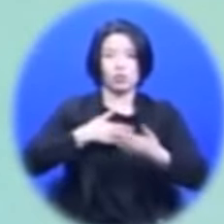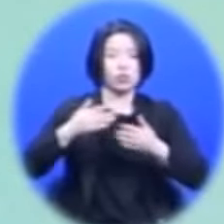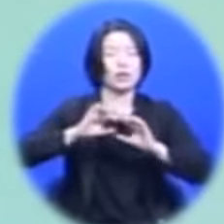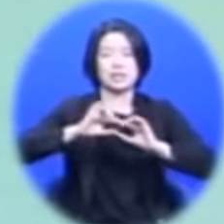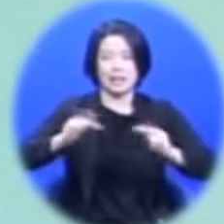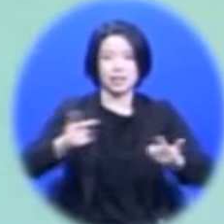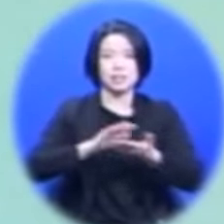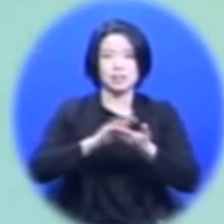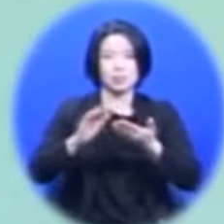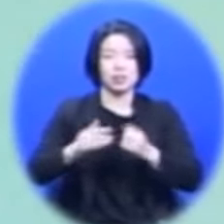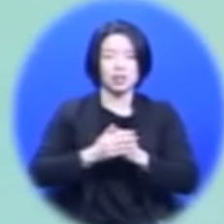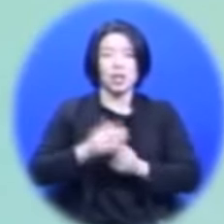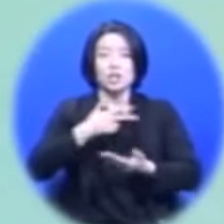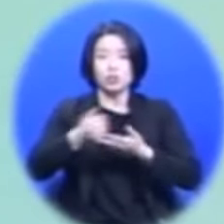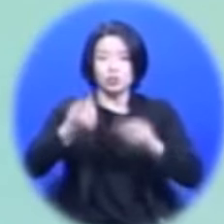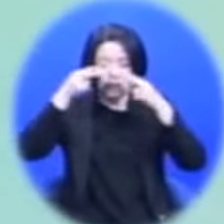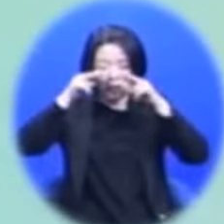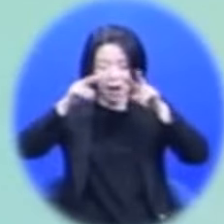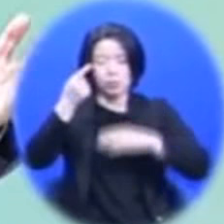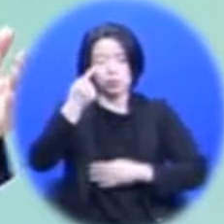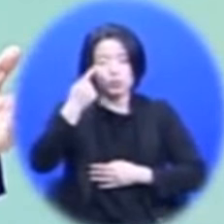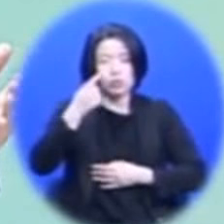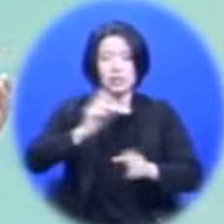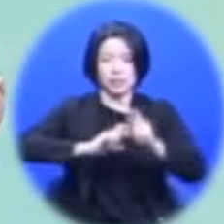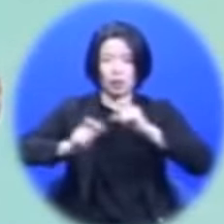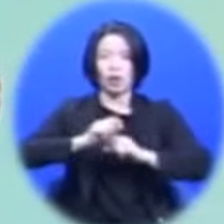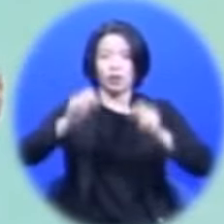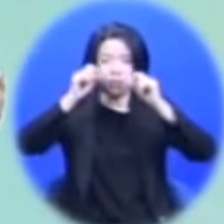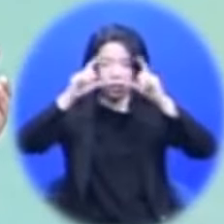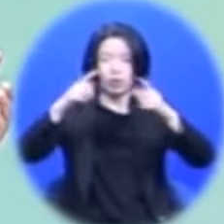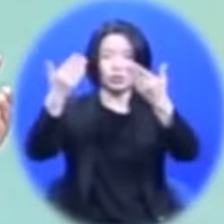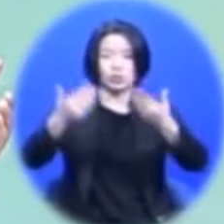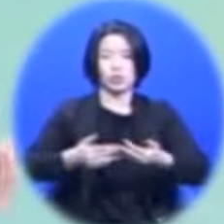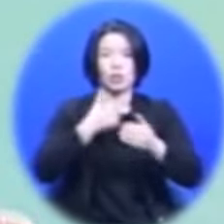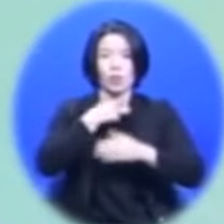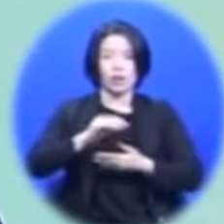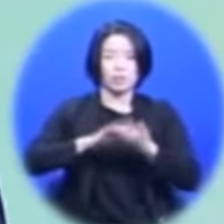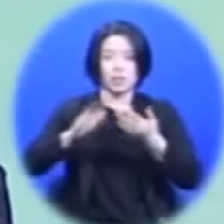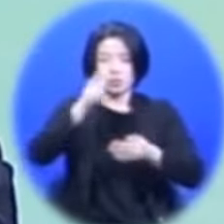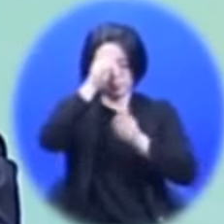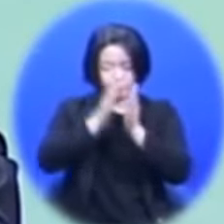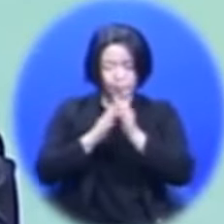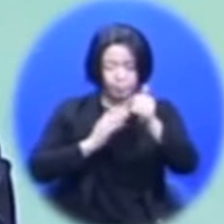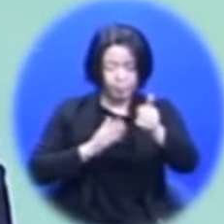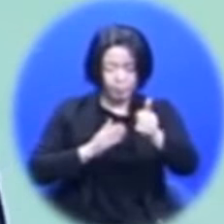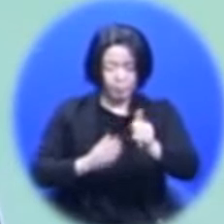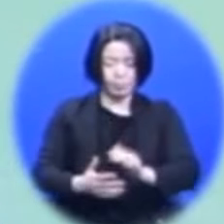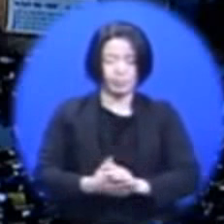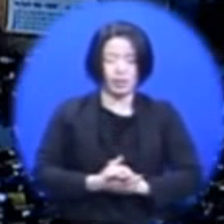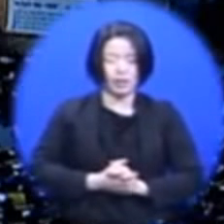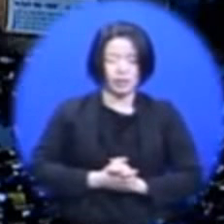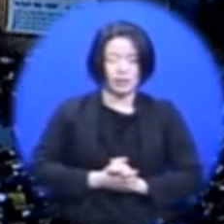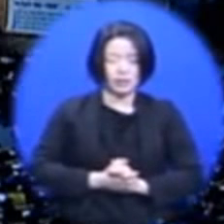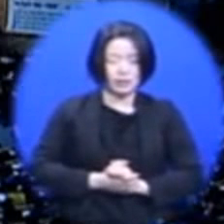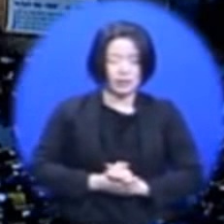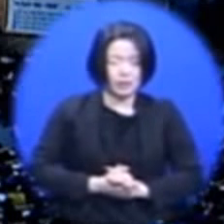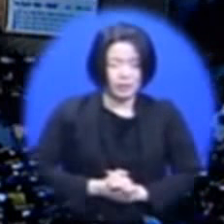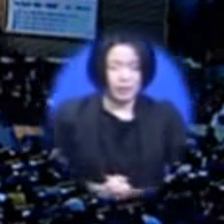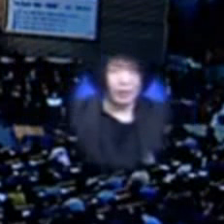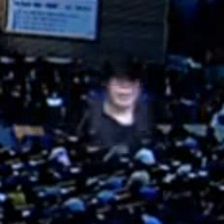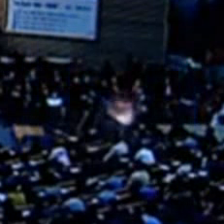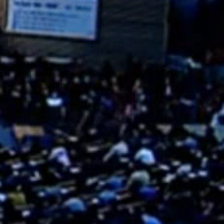두려워하지 않겠습니다. 주님 바라보는 눈을 더욱 열어주시기를 원합니다. 기도합시다. 은혜와 사랑이 충만하신 아버지